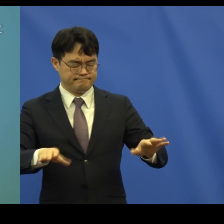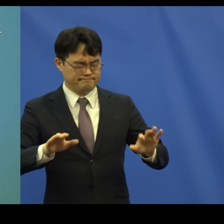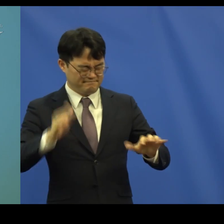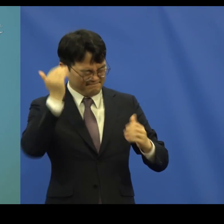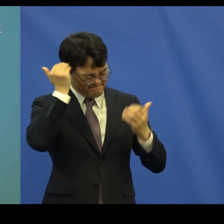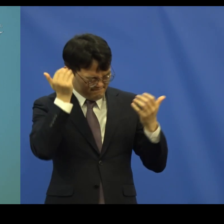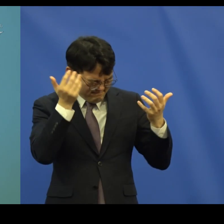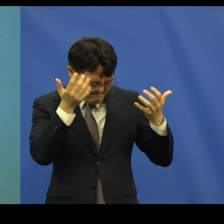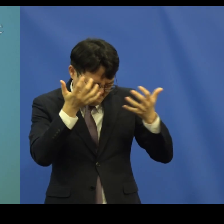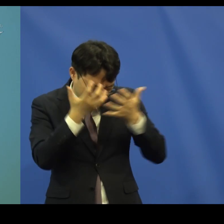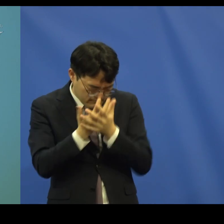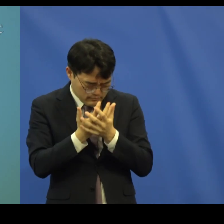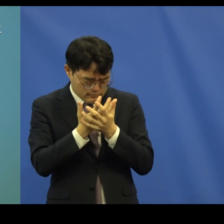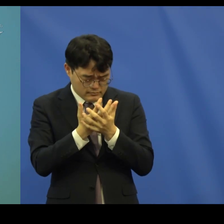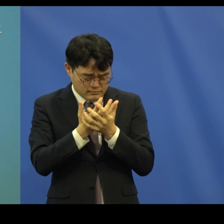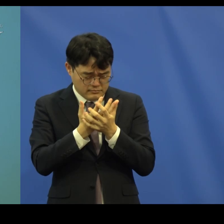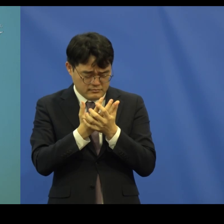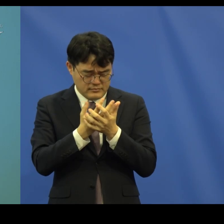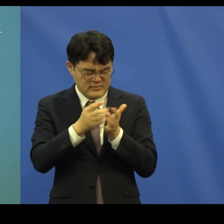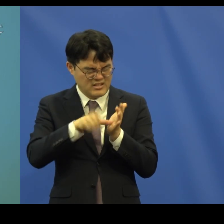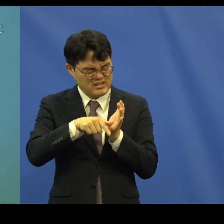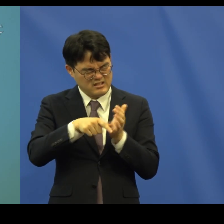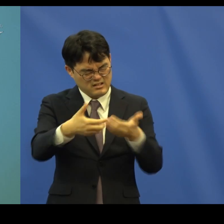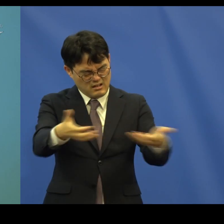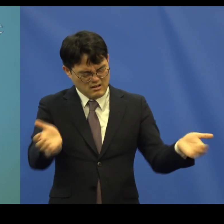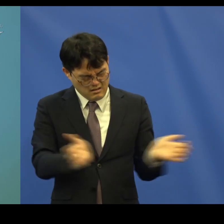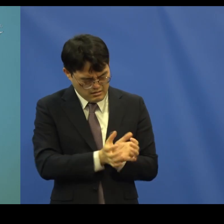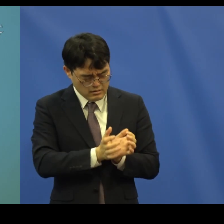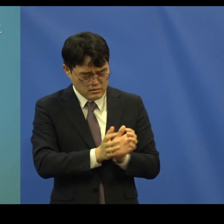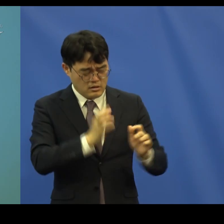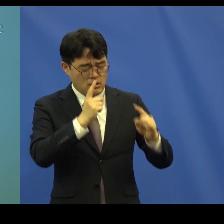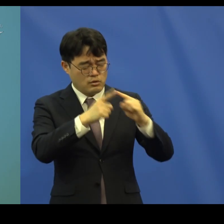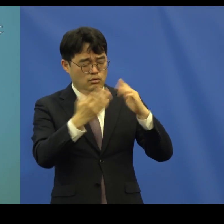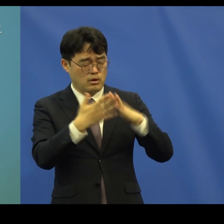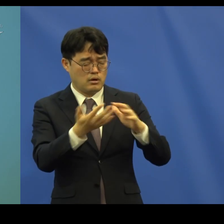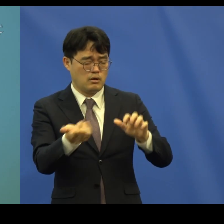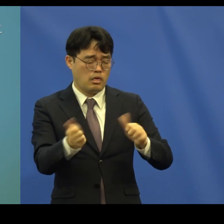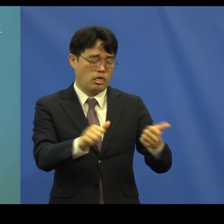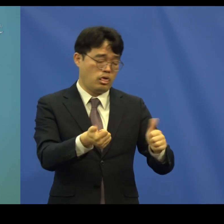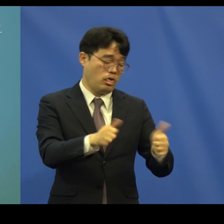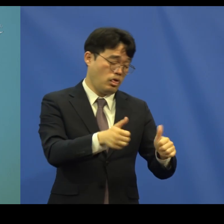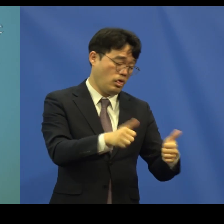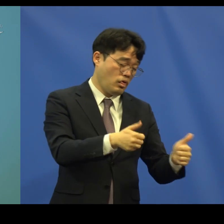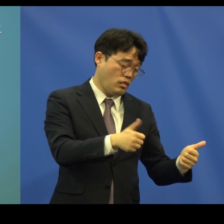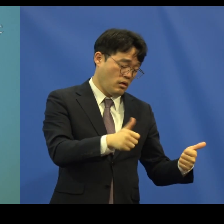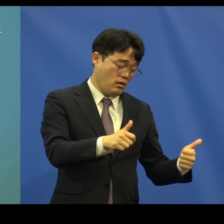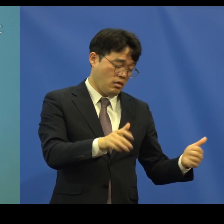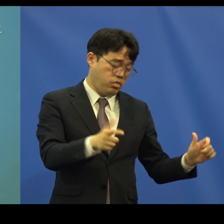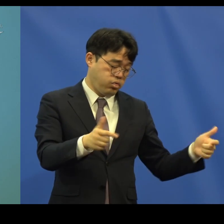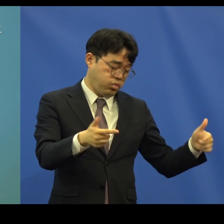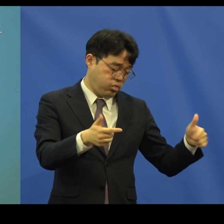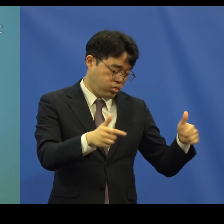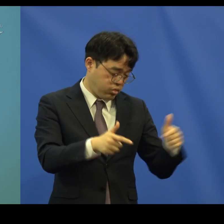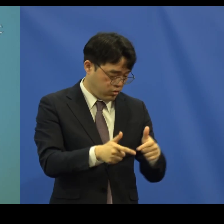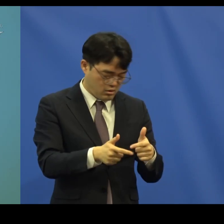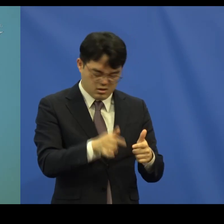어두운 시대, 교회가 죽어가고 사라지고 소멸되는 이 시대,